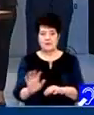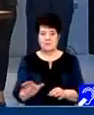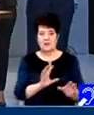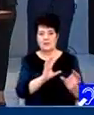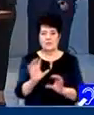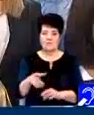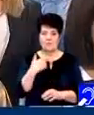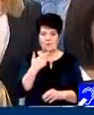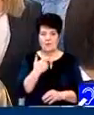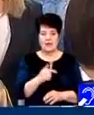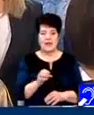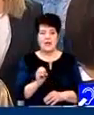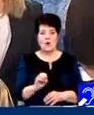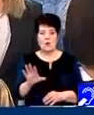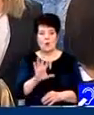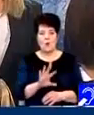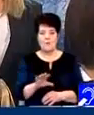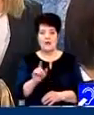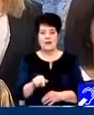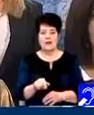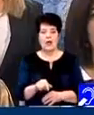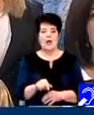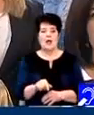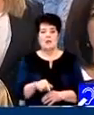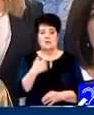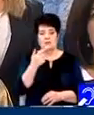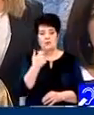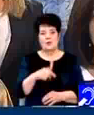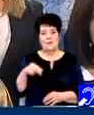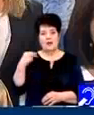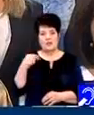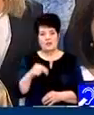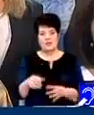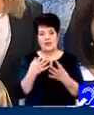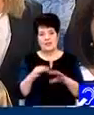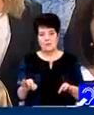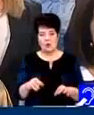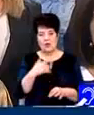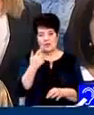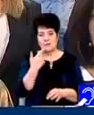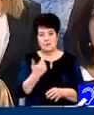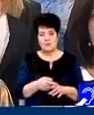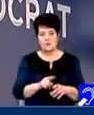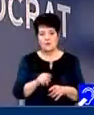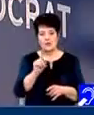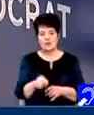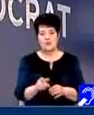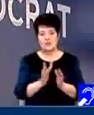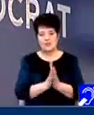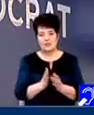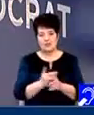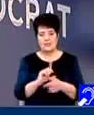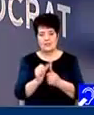asigurarea abordării europene unitate prin diversitate. Fostul președinte al Partidului Democrat a mai specificat că cei care cer cu